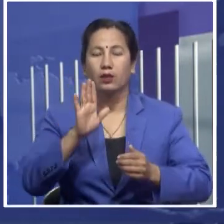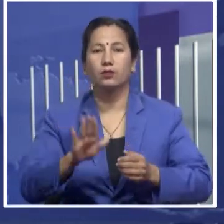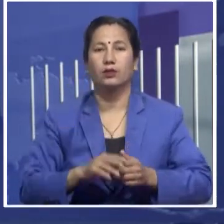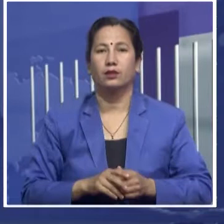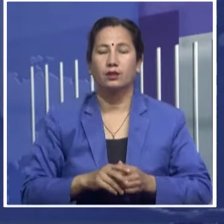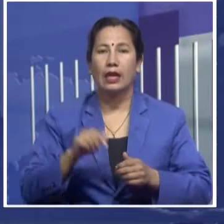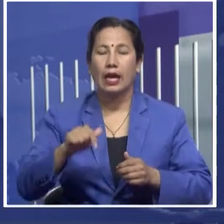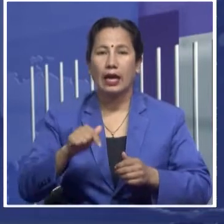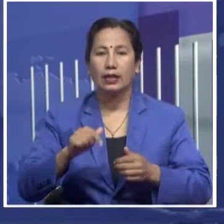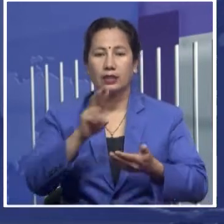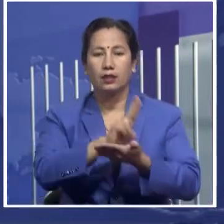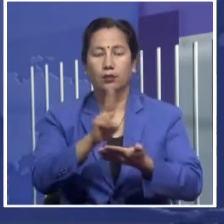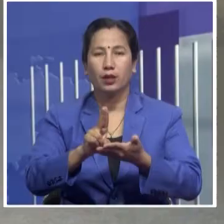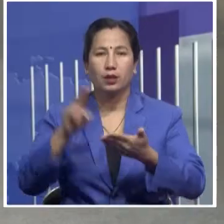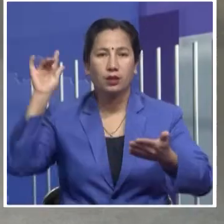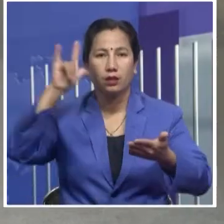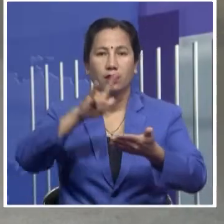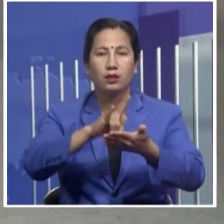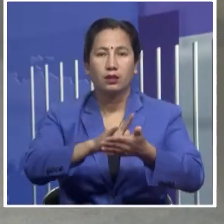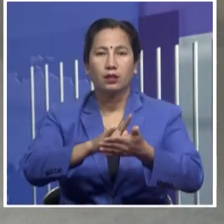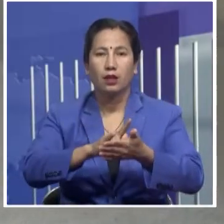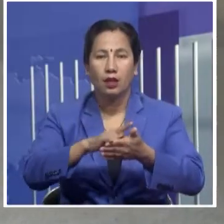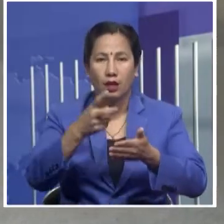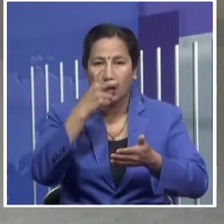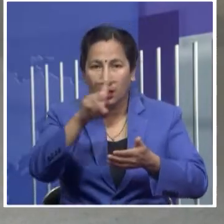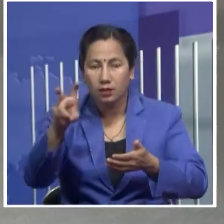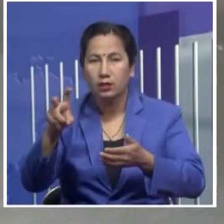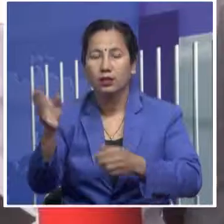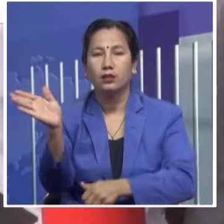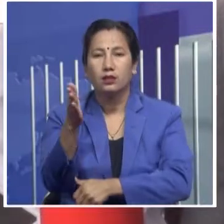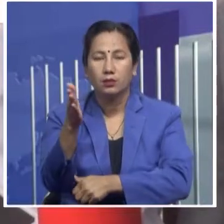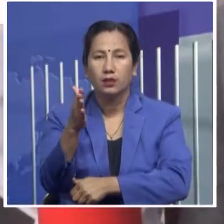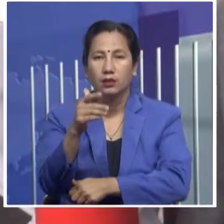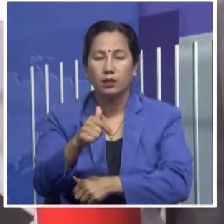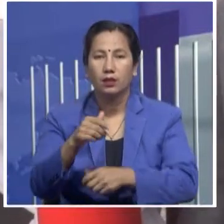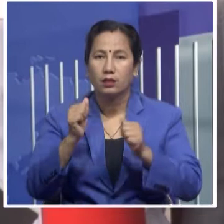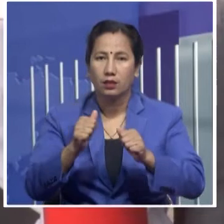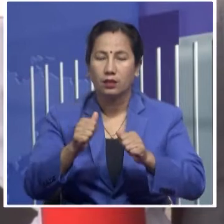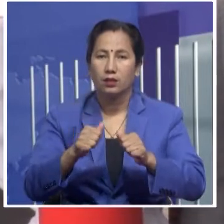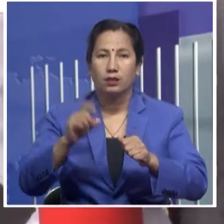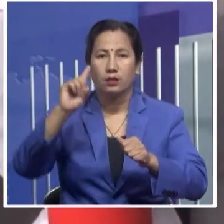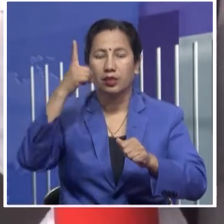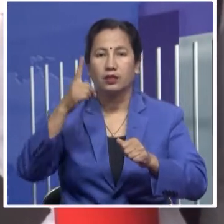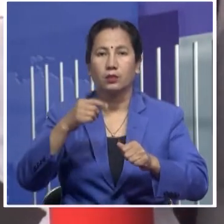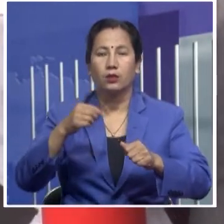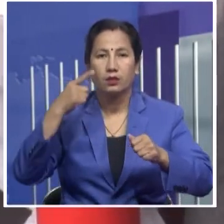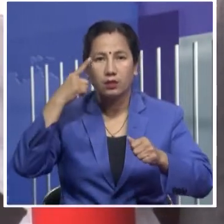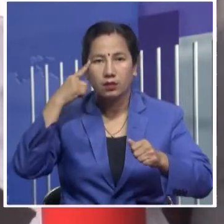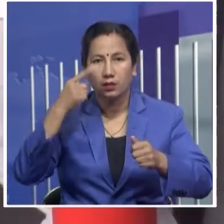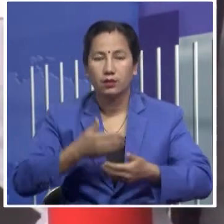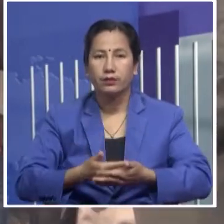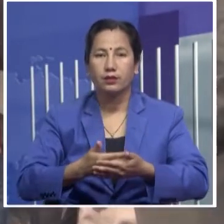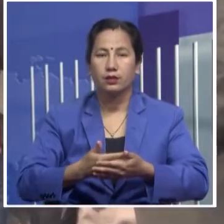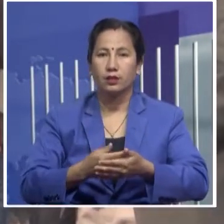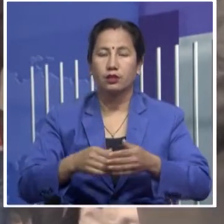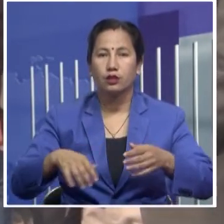छ। आज भैरवा विमानस्थलको स्थलगत निरीक्षण गर्दै मन्त्री आलेले अहोरात्र खटेर भए पनि आगामी वैशाखमा हुने बुद्ध जयन्ती समारोह